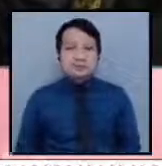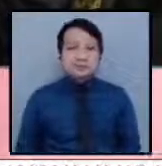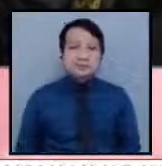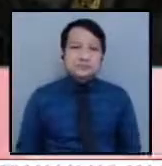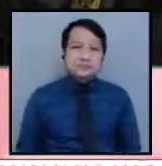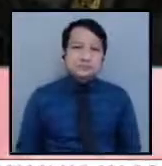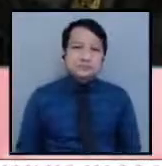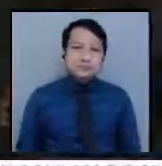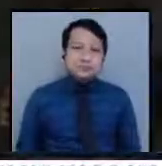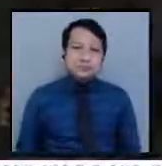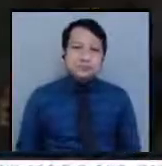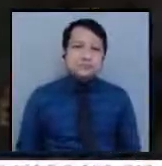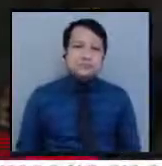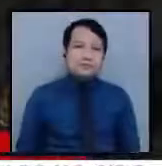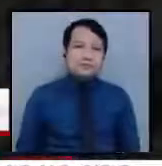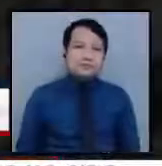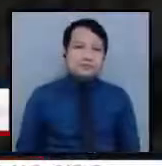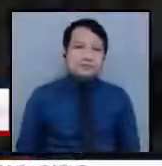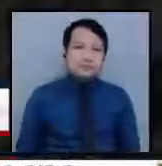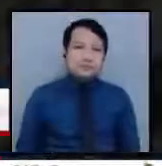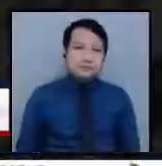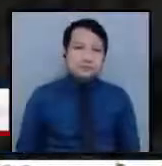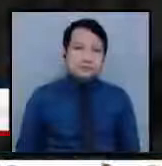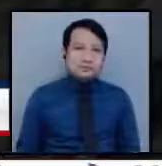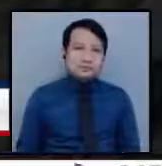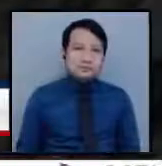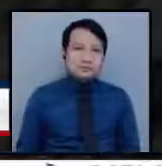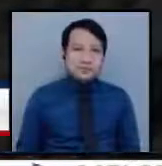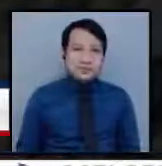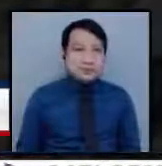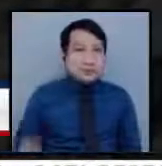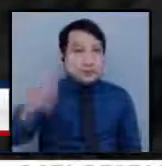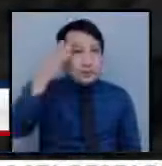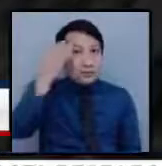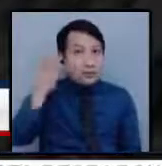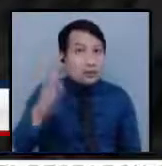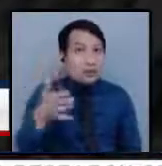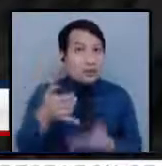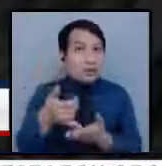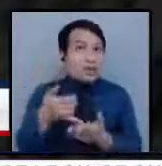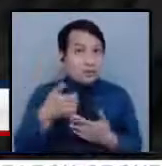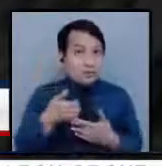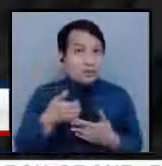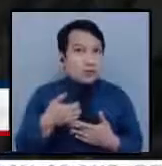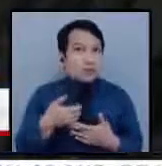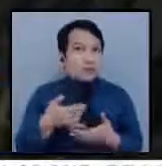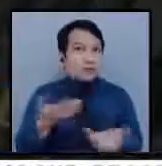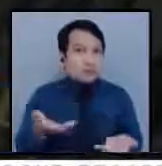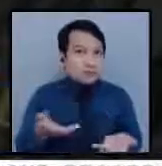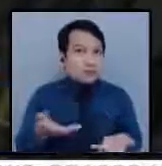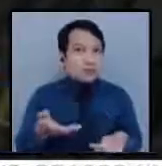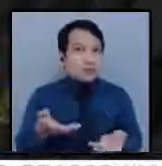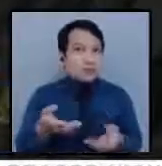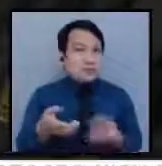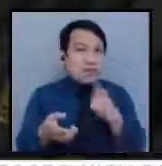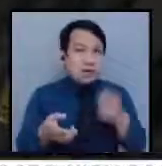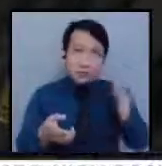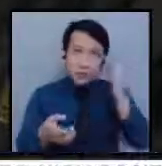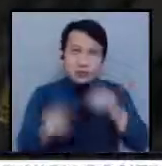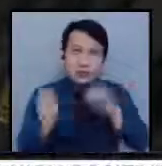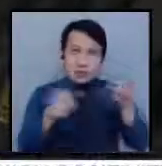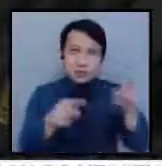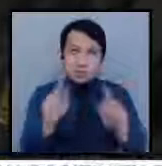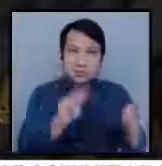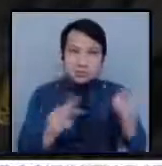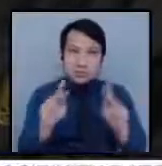Actually, hindi po talaga namin alam na magkakaroon po kami ng award. Ang alam lang po namin is mag-perform po kami dun sa event po na